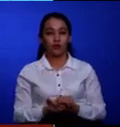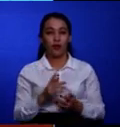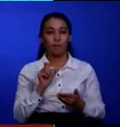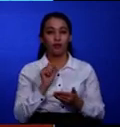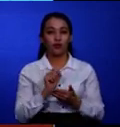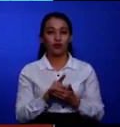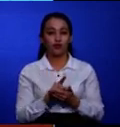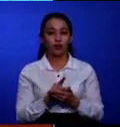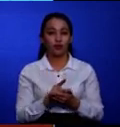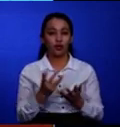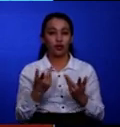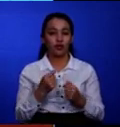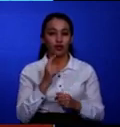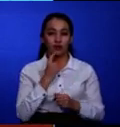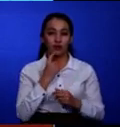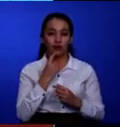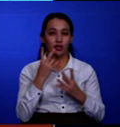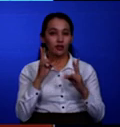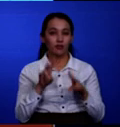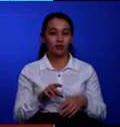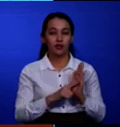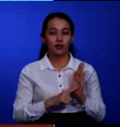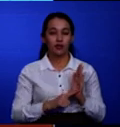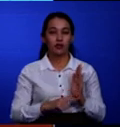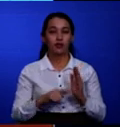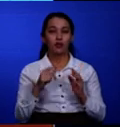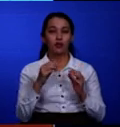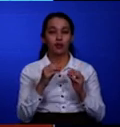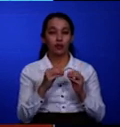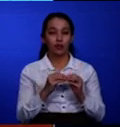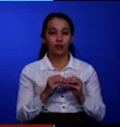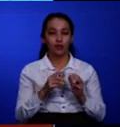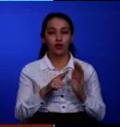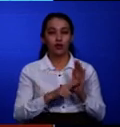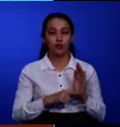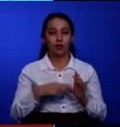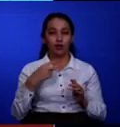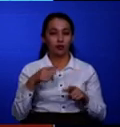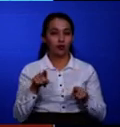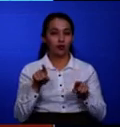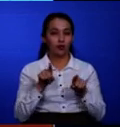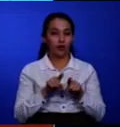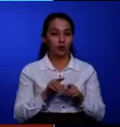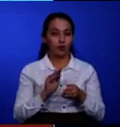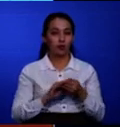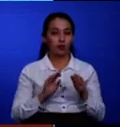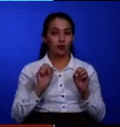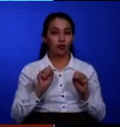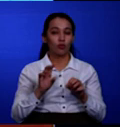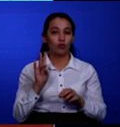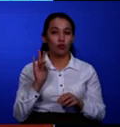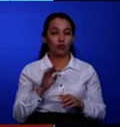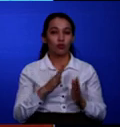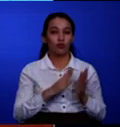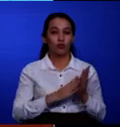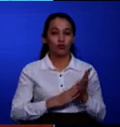yechishda umuman qiynalmasligimiz kerak. Biz buni 70 va 20 ko'rinishda tasvirlashimiz ham mumkin edi. Lekin biz